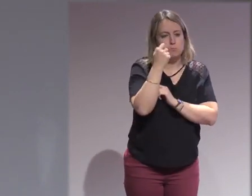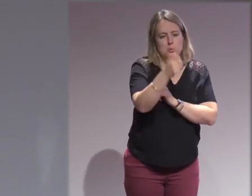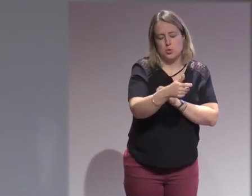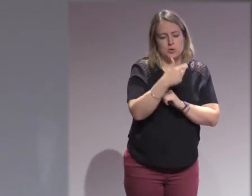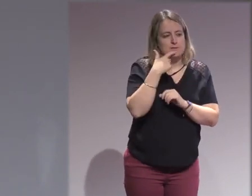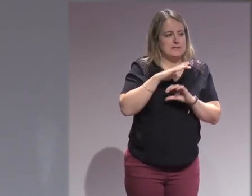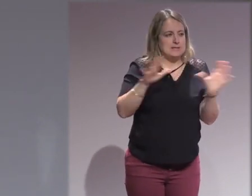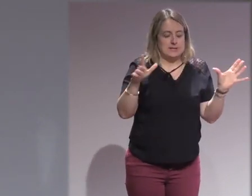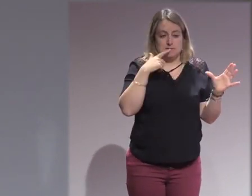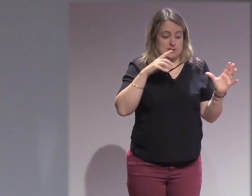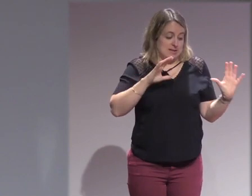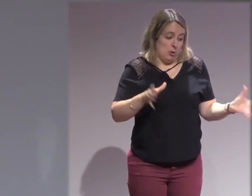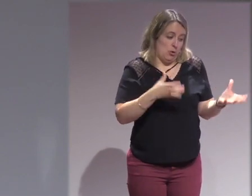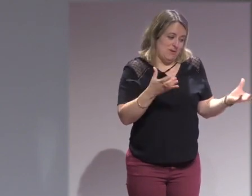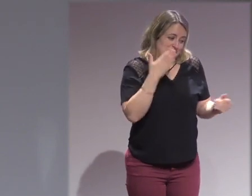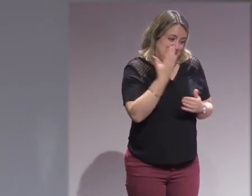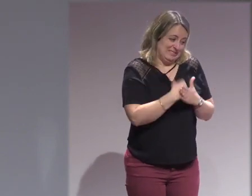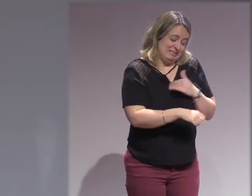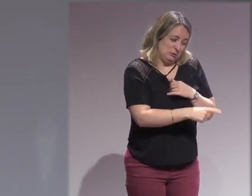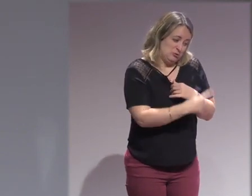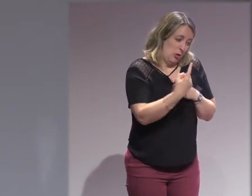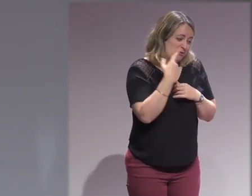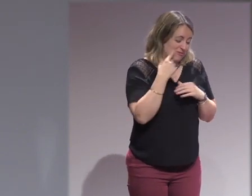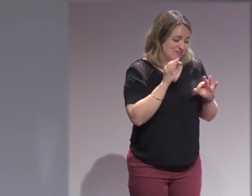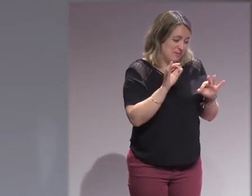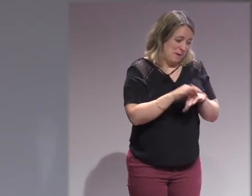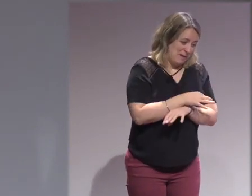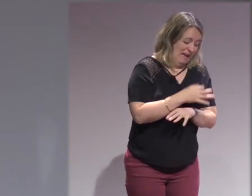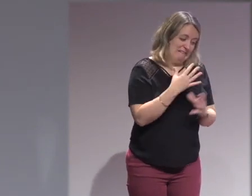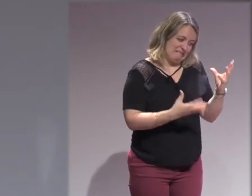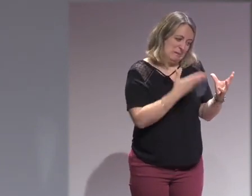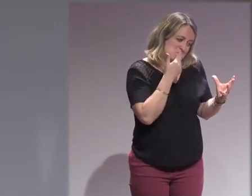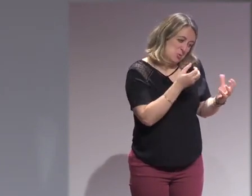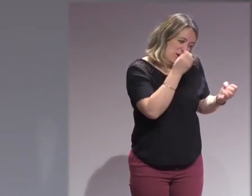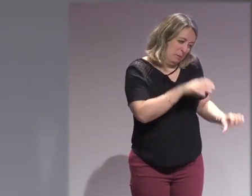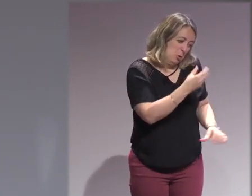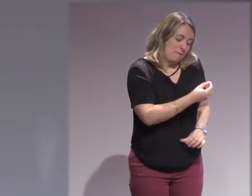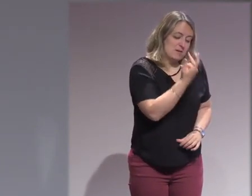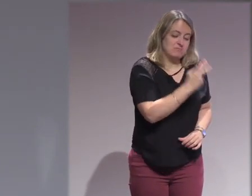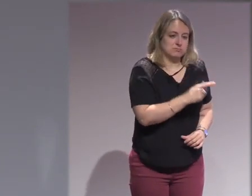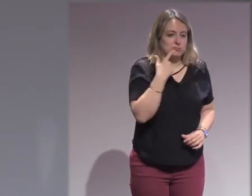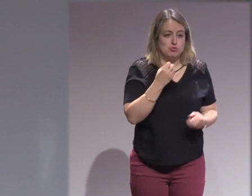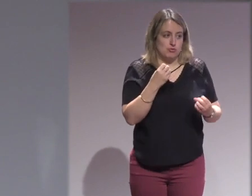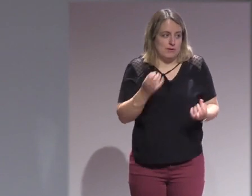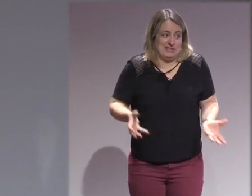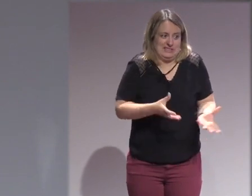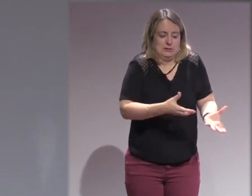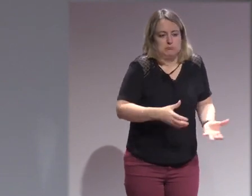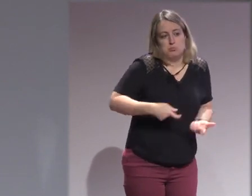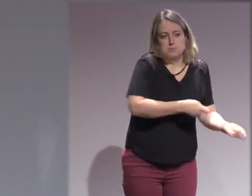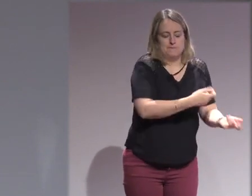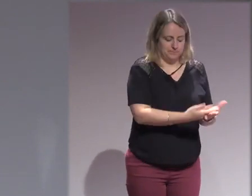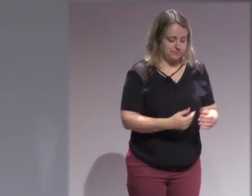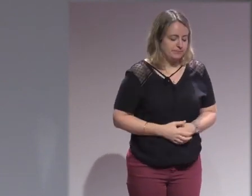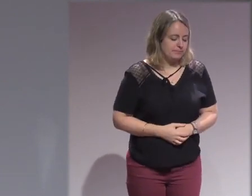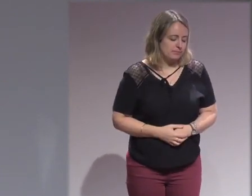fortement encouragées, en tout cas qui ont des grossesses hors mariage, c'est plutôt ça, et elles sont très fortement du coup encouragées à se séparer de leurs enfants. Tant et si